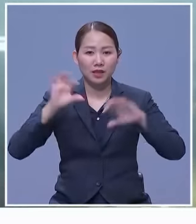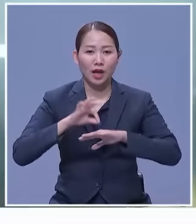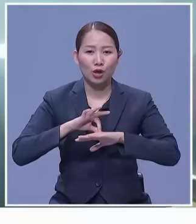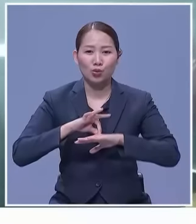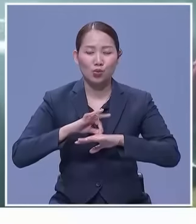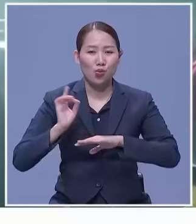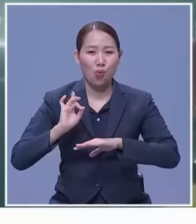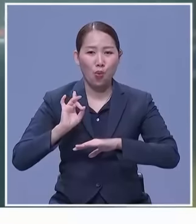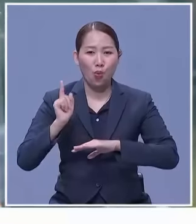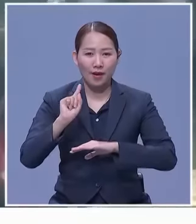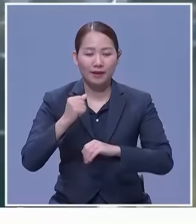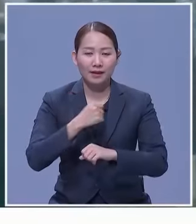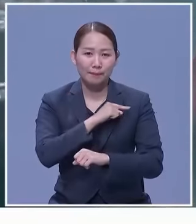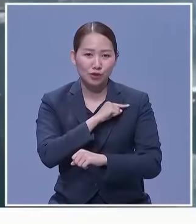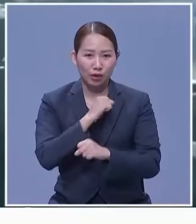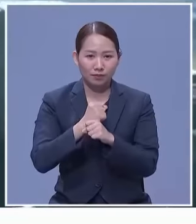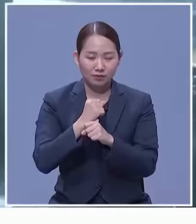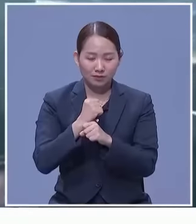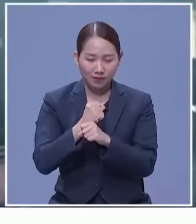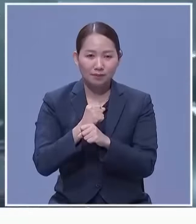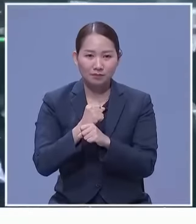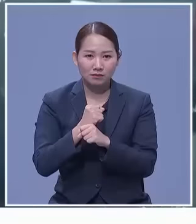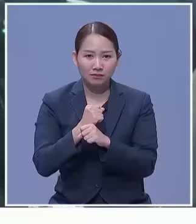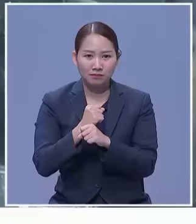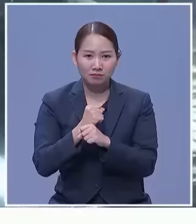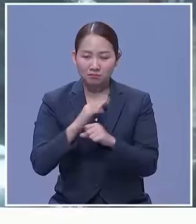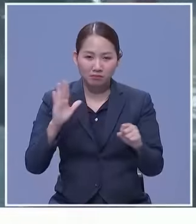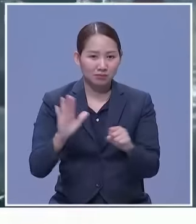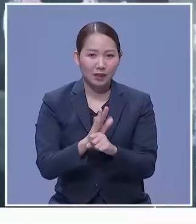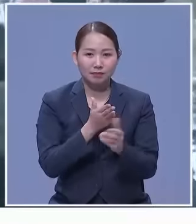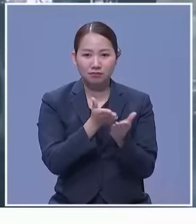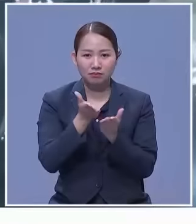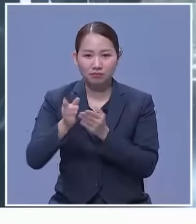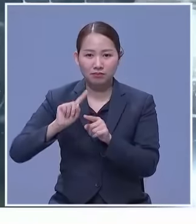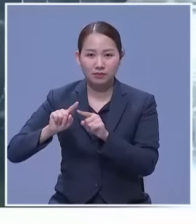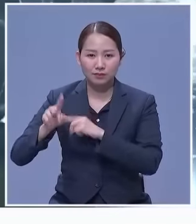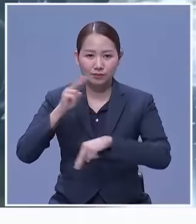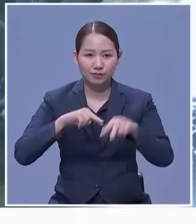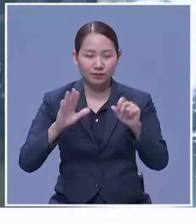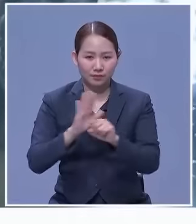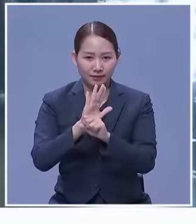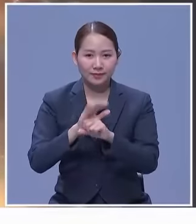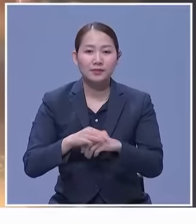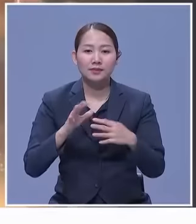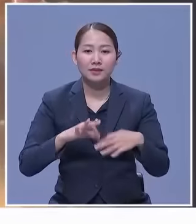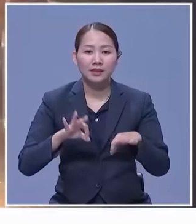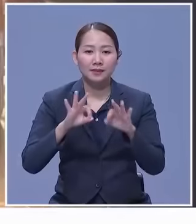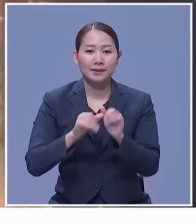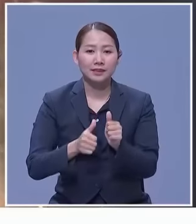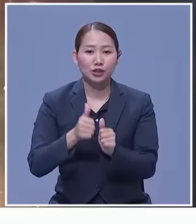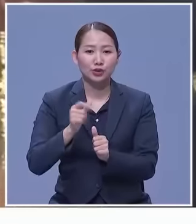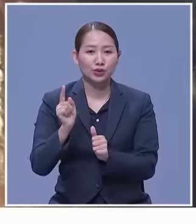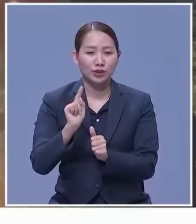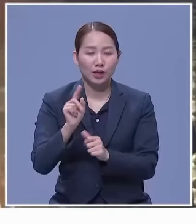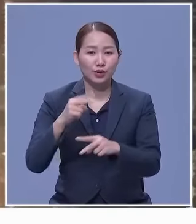ในหน้าที่ตำรวจเป็นอย่างมากในทุกๆด้านนะครับโดยเฉพาะอย่างยิ่งสิ่งที่สำคัญที่สุดสำหรับท่านก็คือผู้ใต้บังคับบัญชาโดยท่านมีแนวคิ